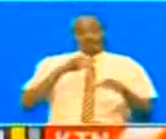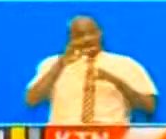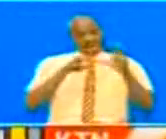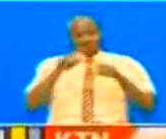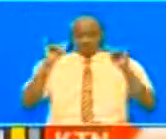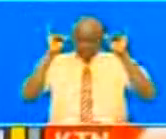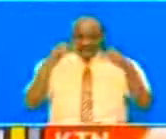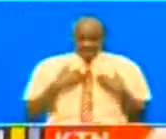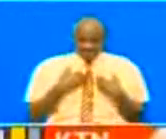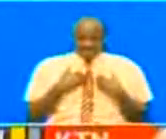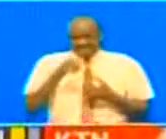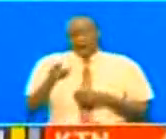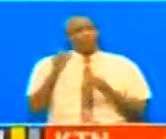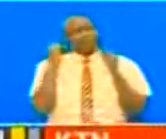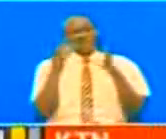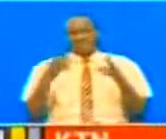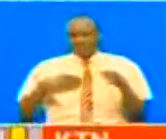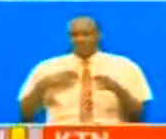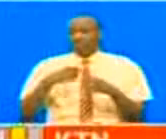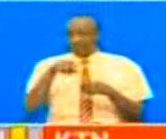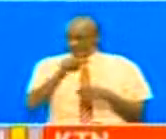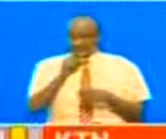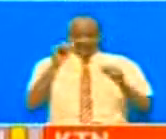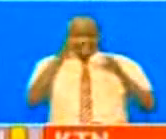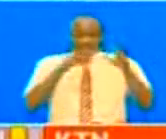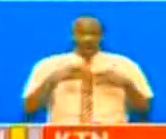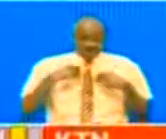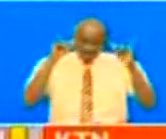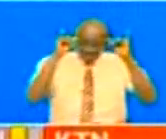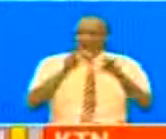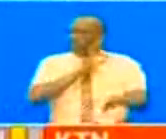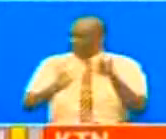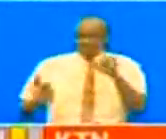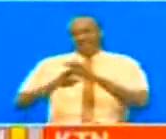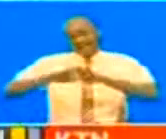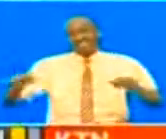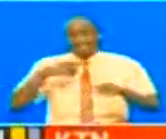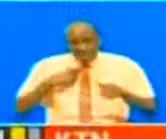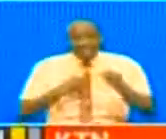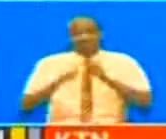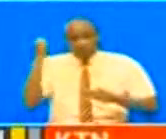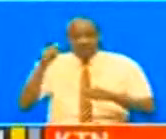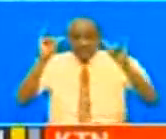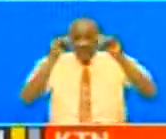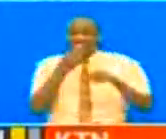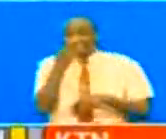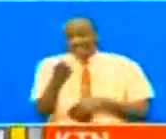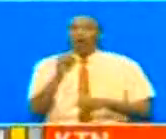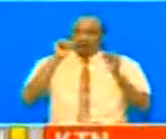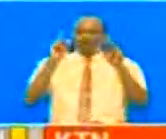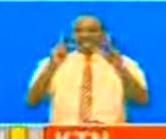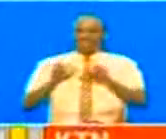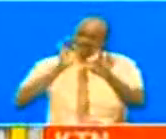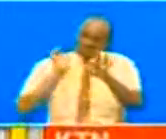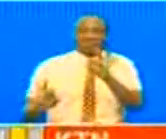Baadhi ya mashamba ya kibinafsi yaliteketezwa wiki jana na watu wanaodaiwa kuwa wafugaji walipokatazwa kuwalisha mifugo katika mashamba ya